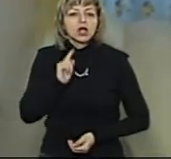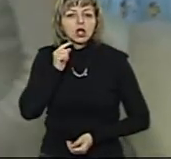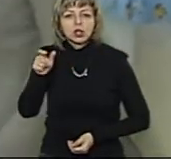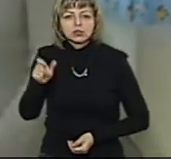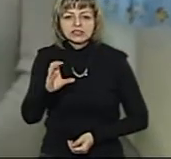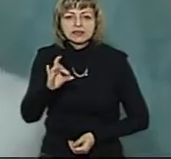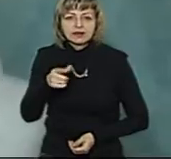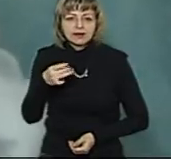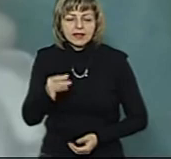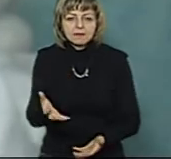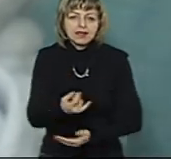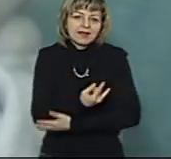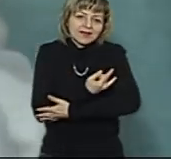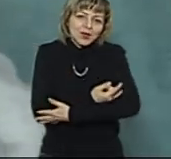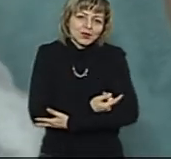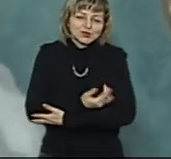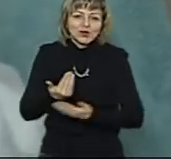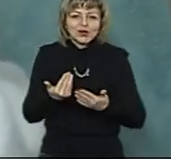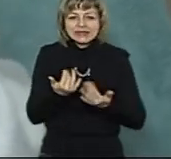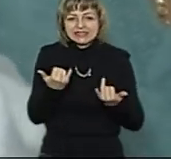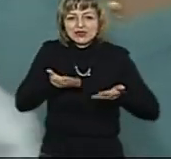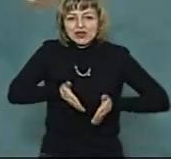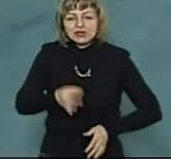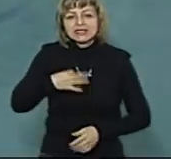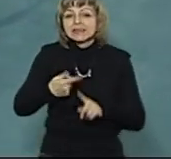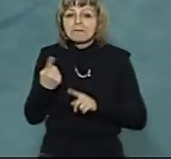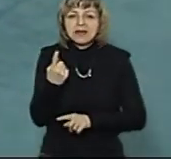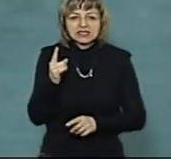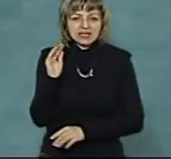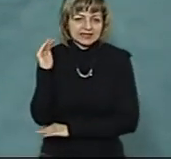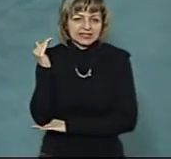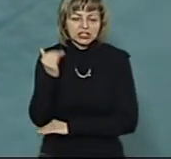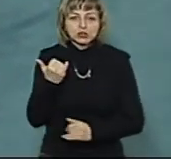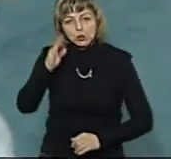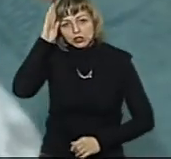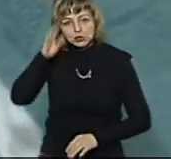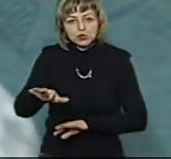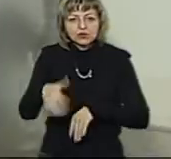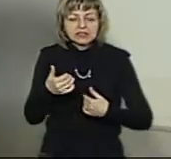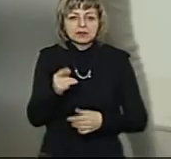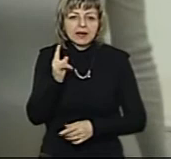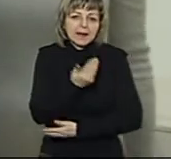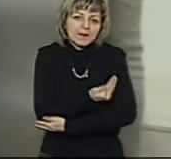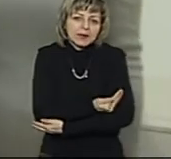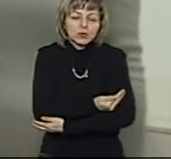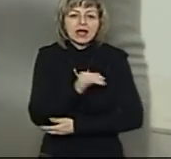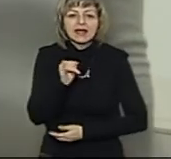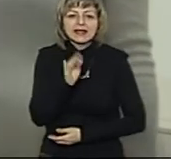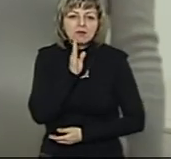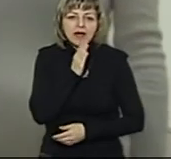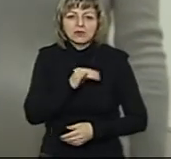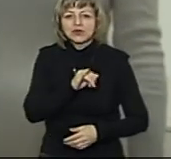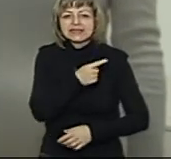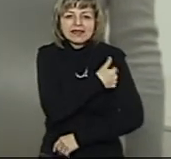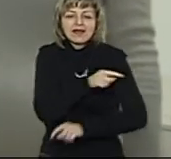Лучанин Сергій Петровці бере на руки новонародженого сина. Це його перша дитина. Сьогодні чоловік забирає малюка і його маму з лікарні